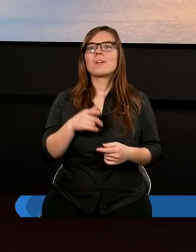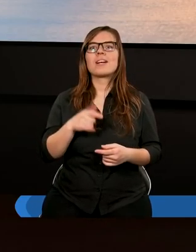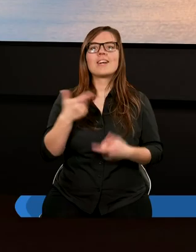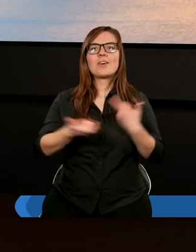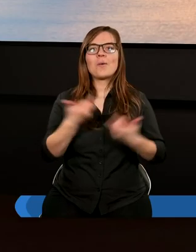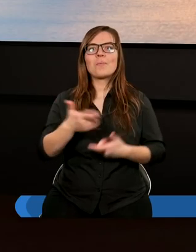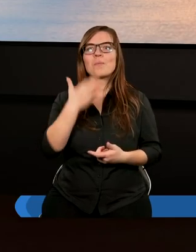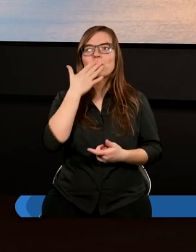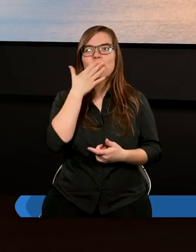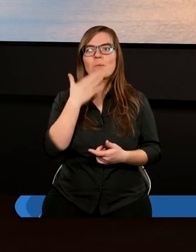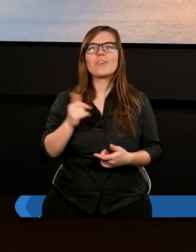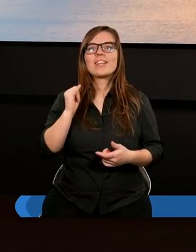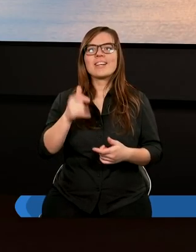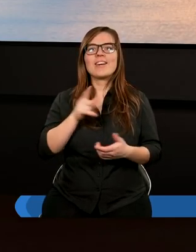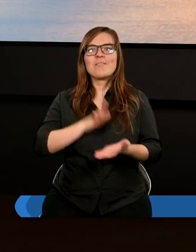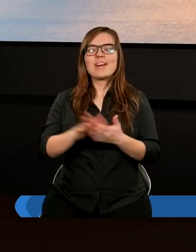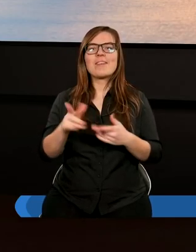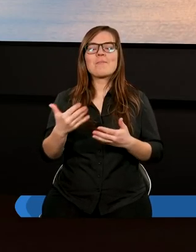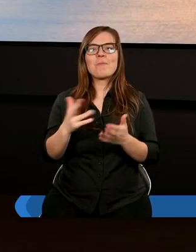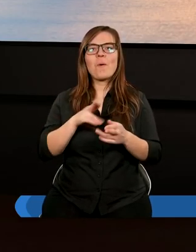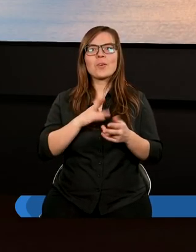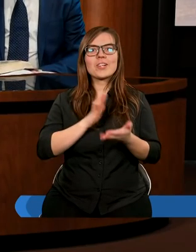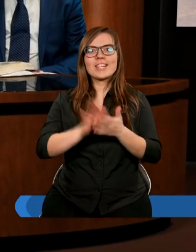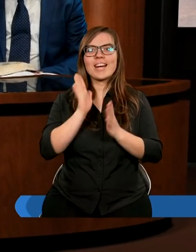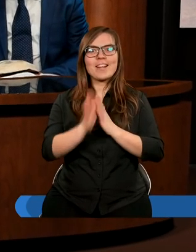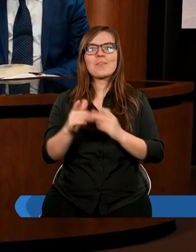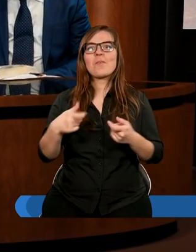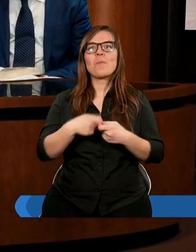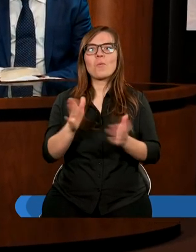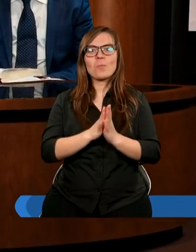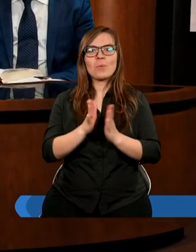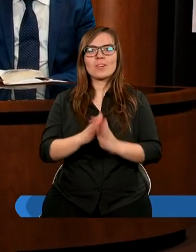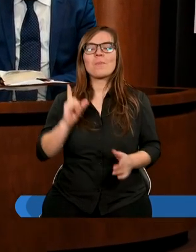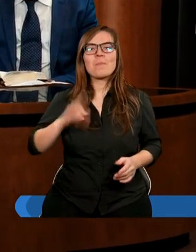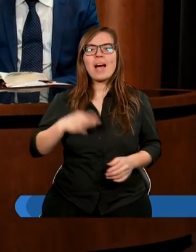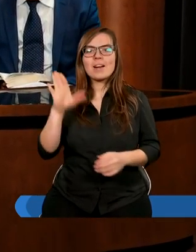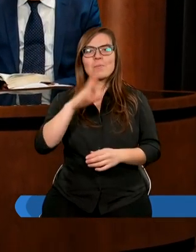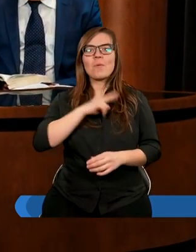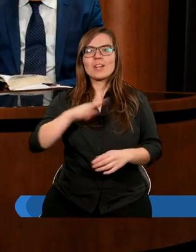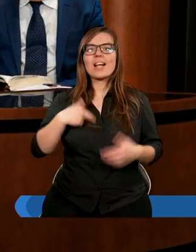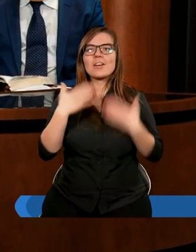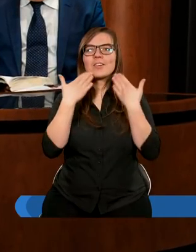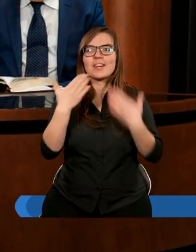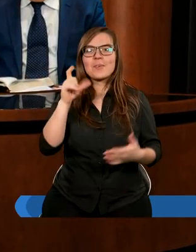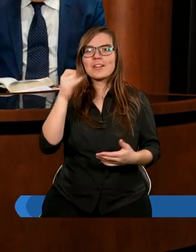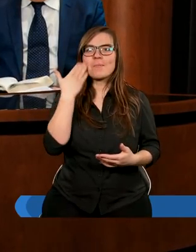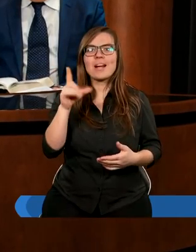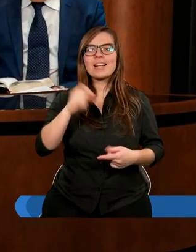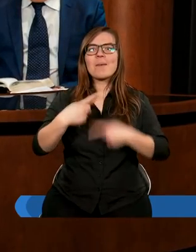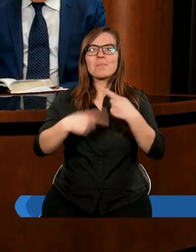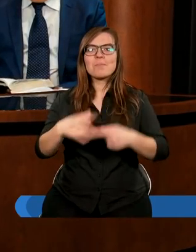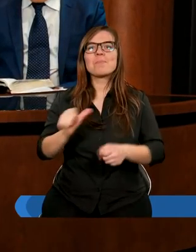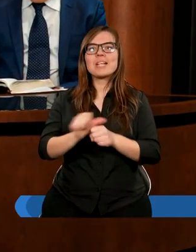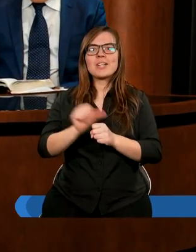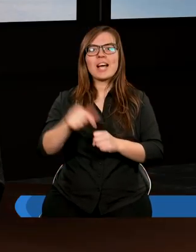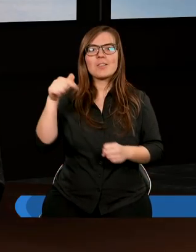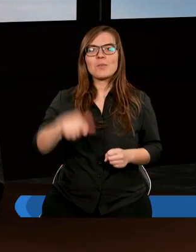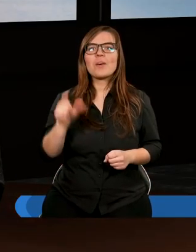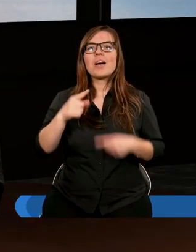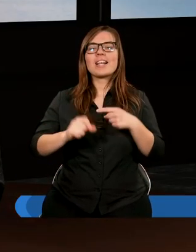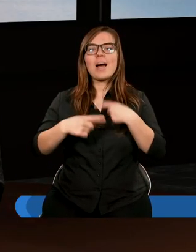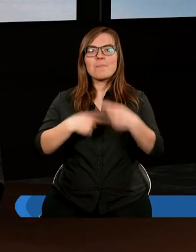mówiłem, rozpoczęli wspólną modlitwę. Panie nasz i Boże, bardzo Ci dziękujemy za przywilej bycia tutaj,